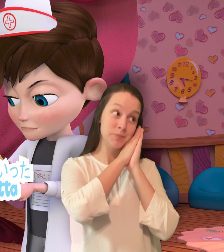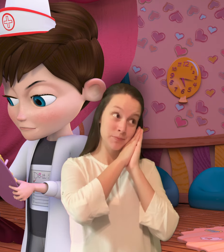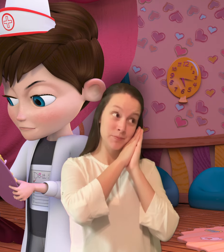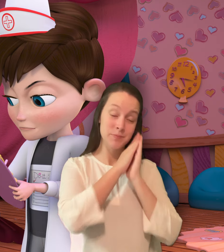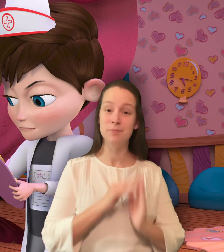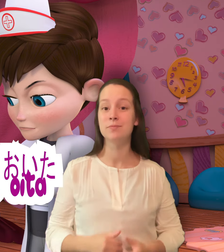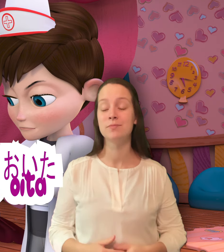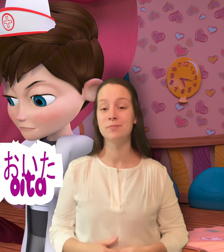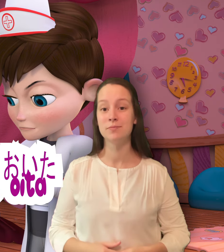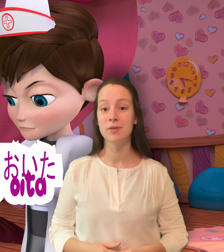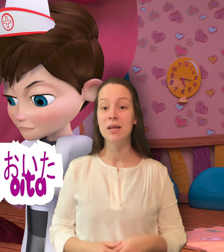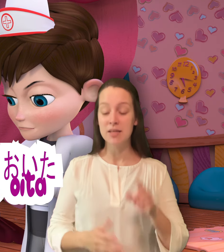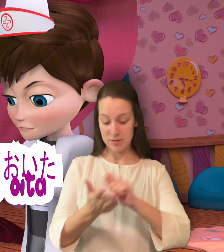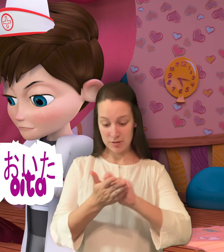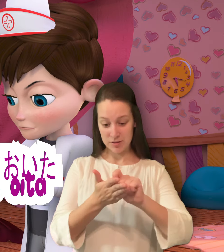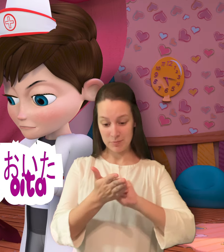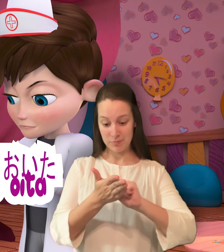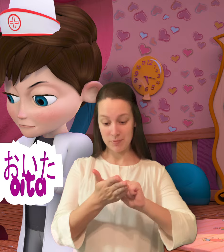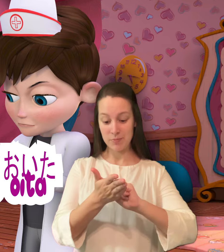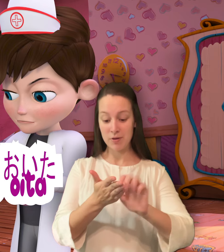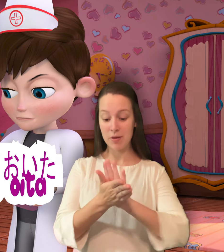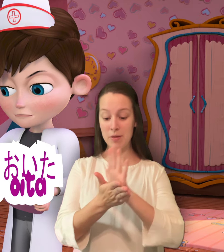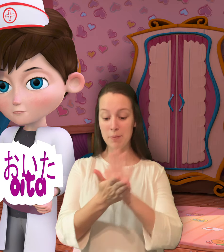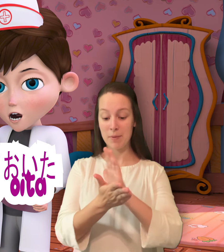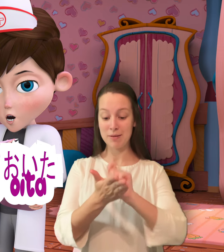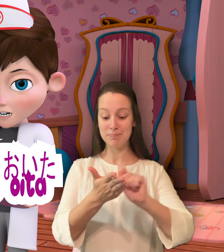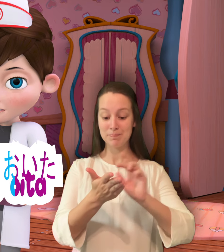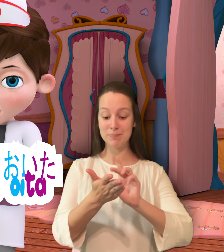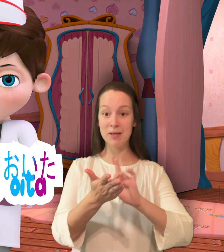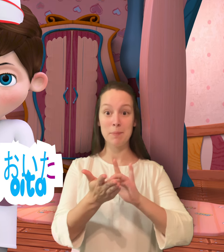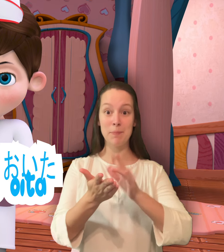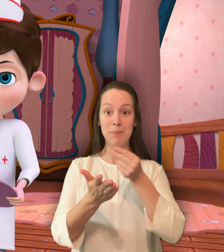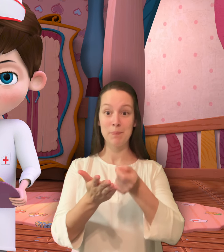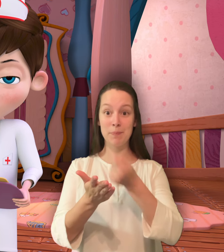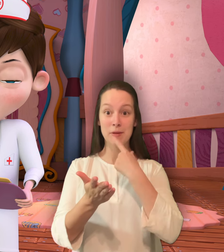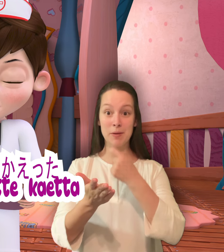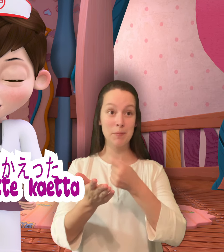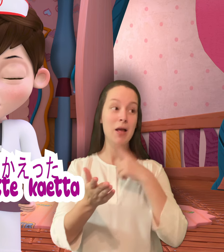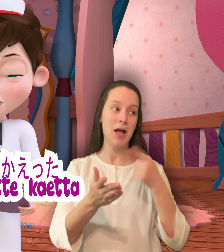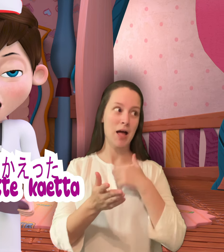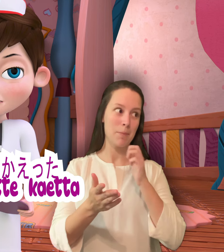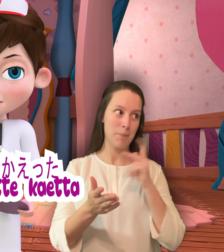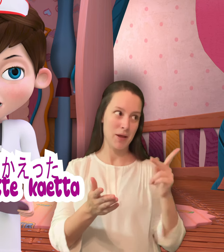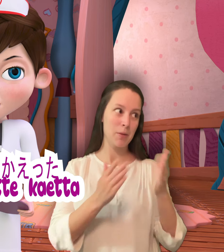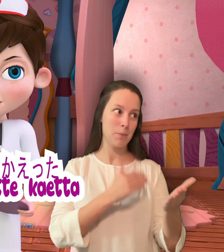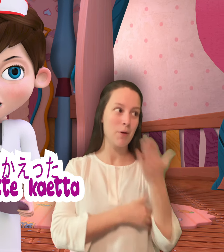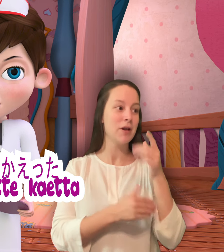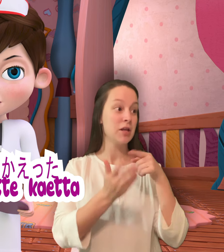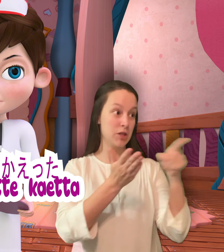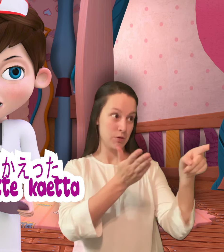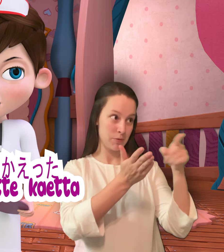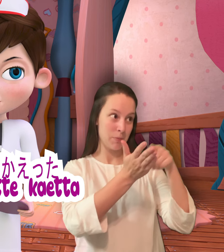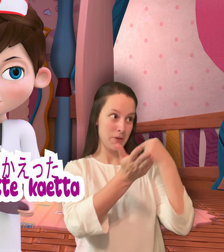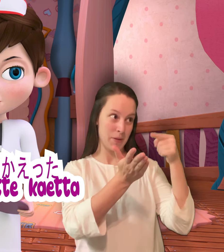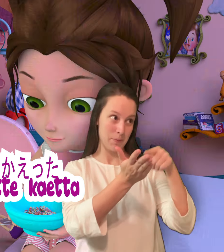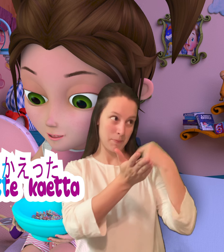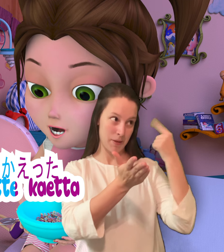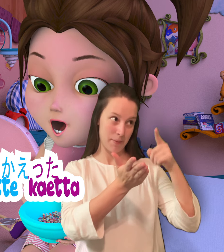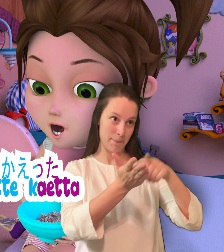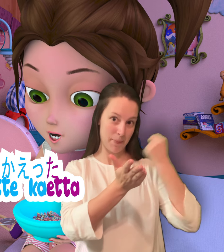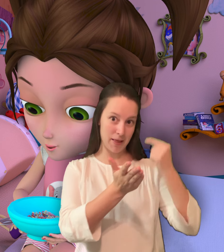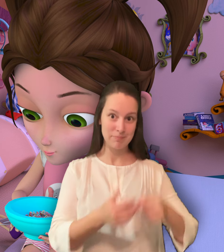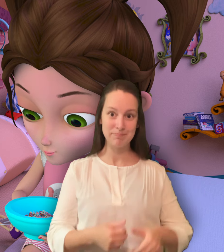がいったお薬を紙に描いておいた明日も見に来るとい